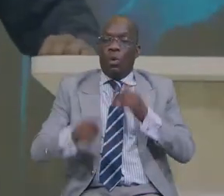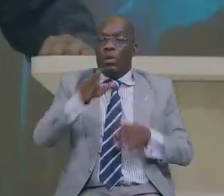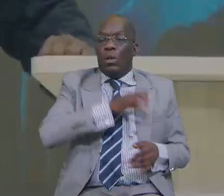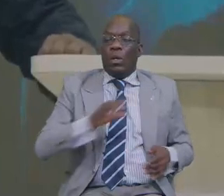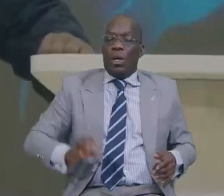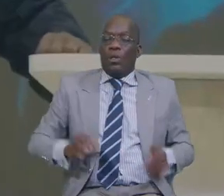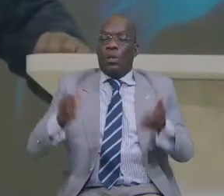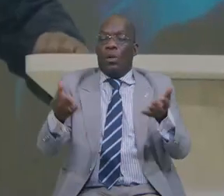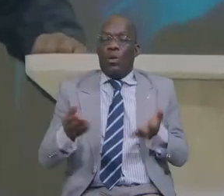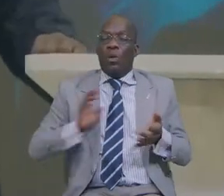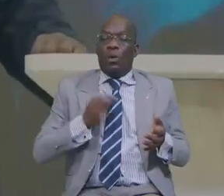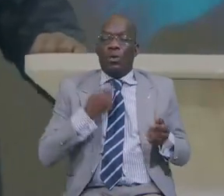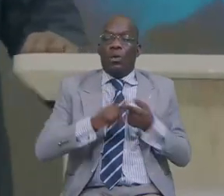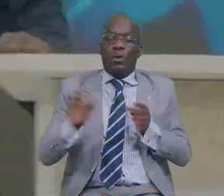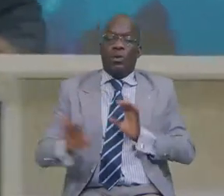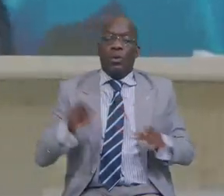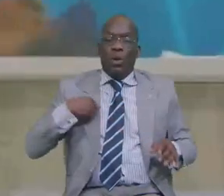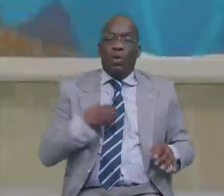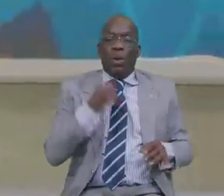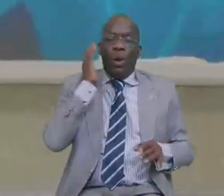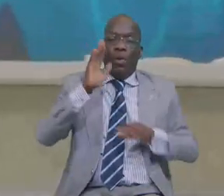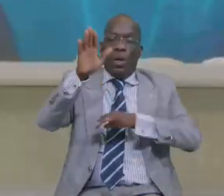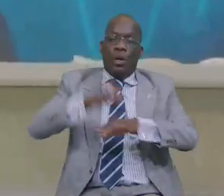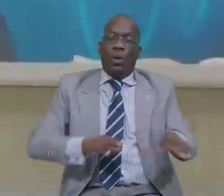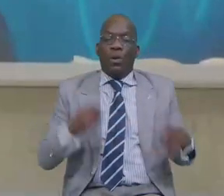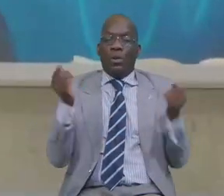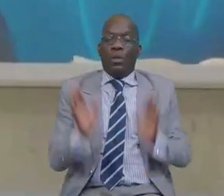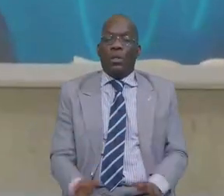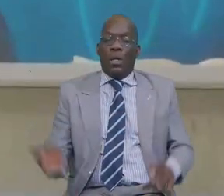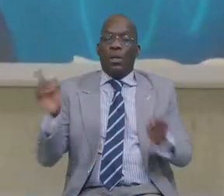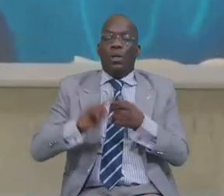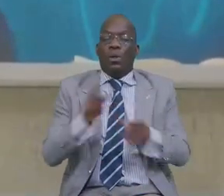fassions. Et nous allons appeler les pécheurs dans le royaume de Dieu.